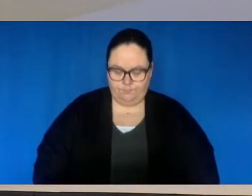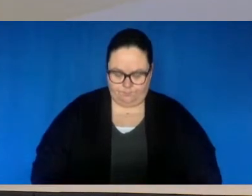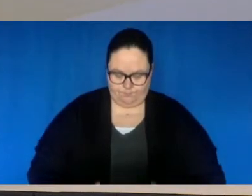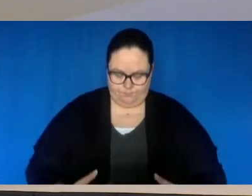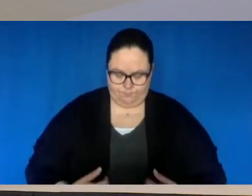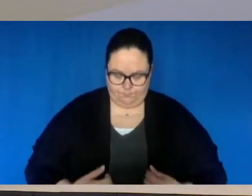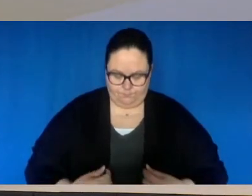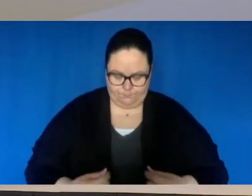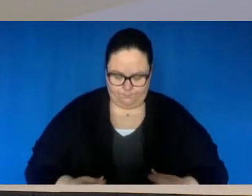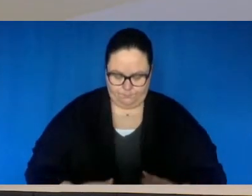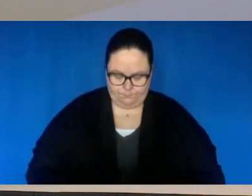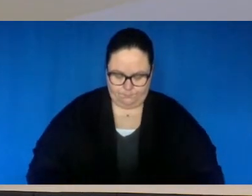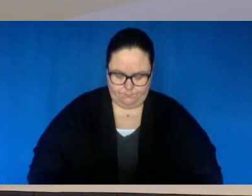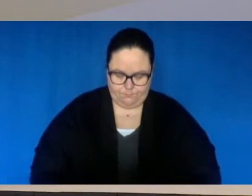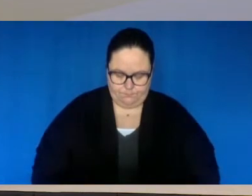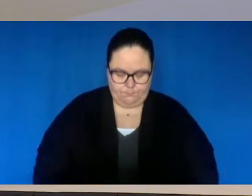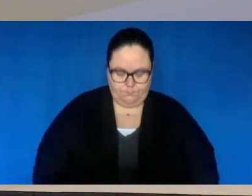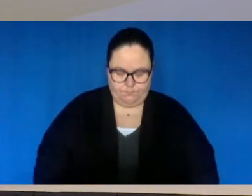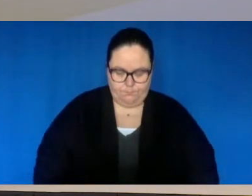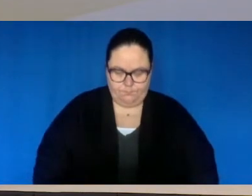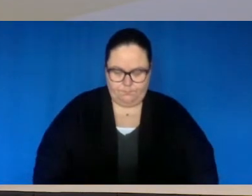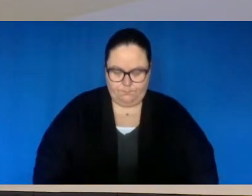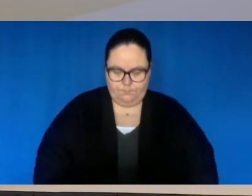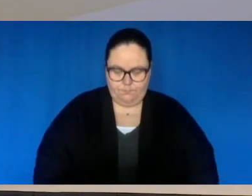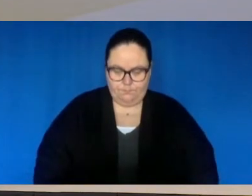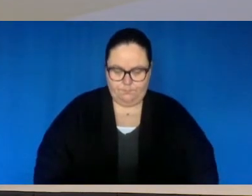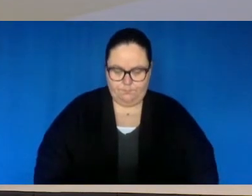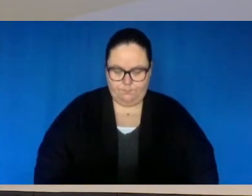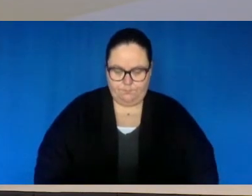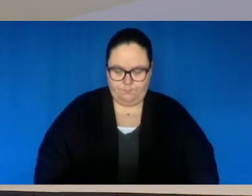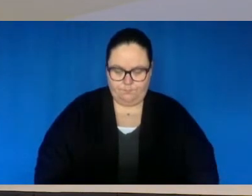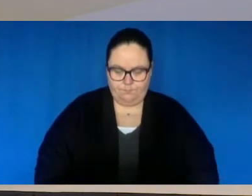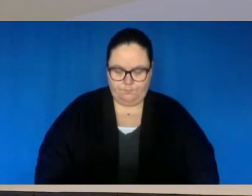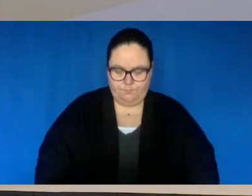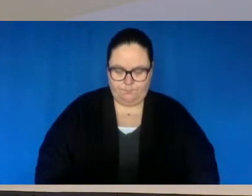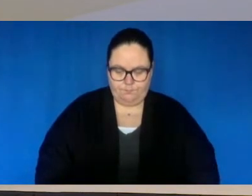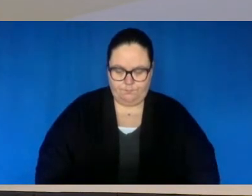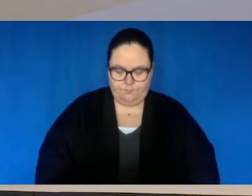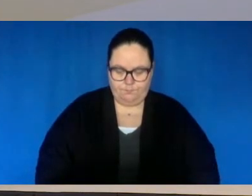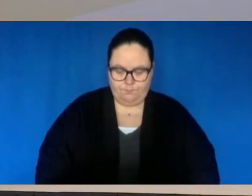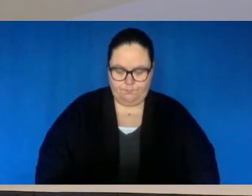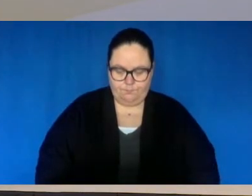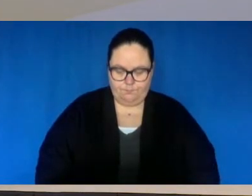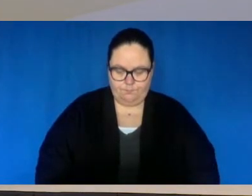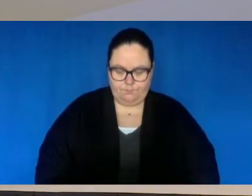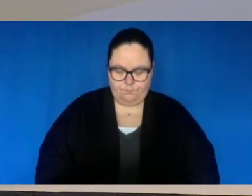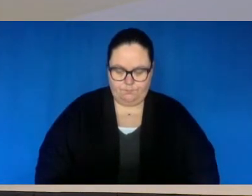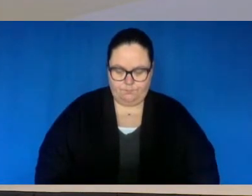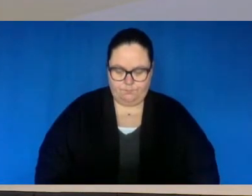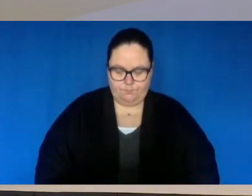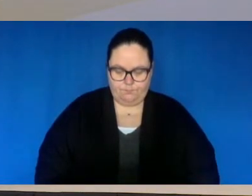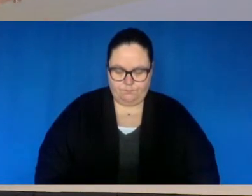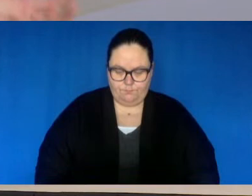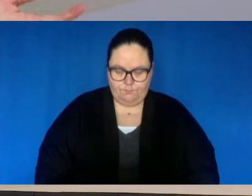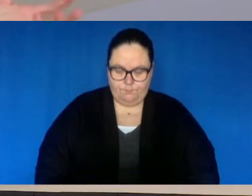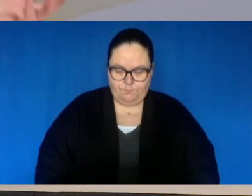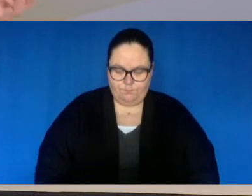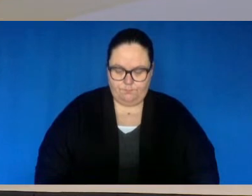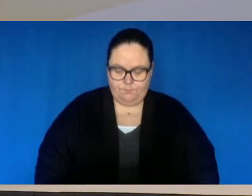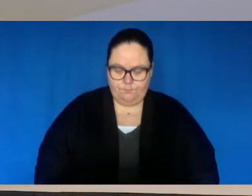tout le monde va avoir la chance d'avoir leur première dose de vaccin. Je sais